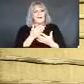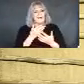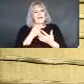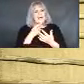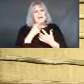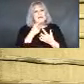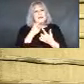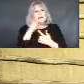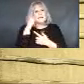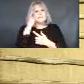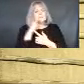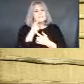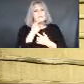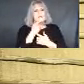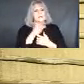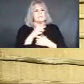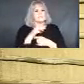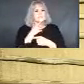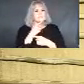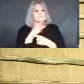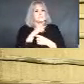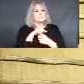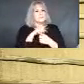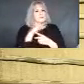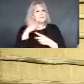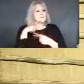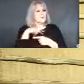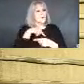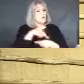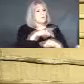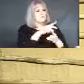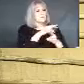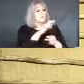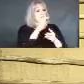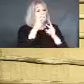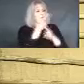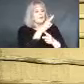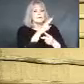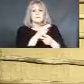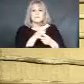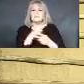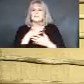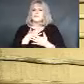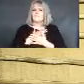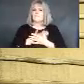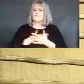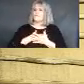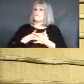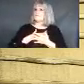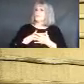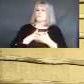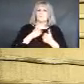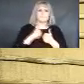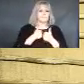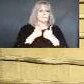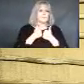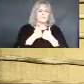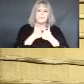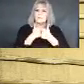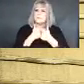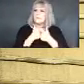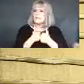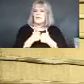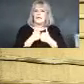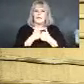ek wil nie, ons moet amper daai bergie begin klim nie. Ons kan nou verby om, maar ons gaan om nog klim. Het voef my ons nog nie reg vir hom